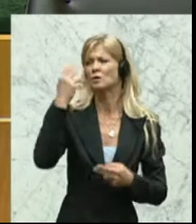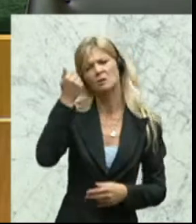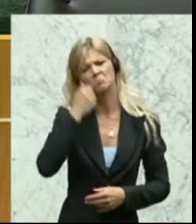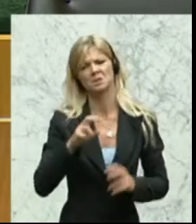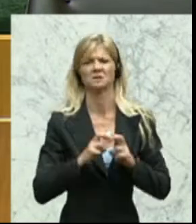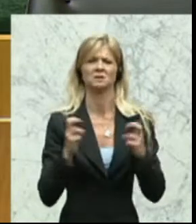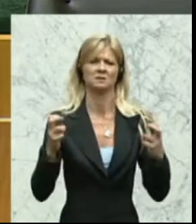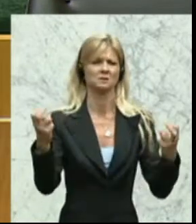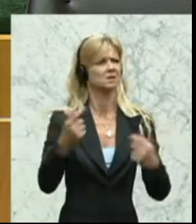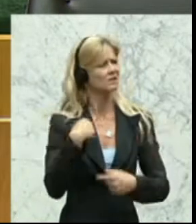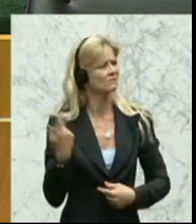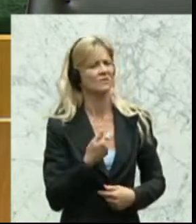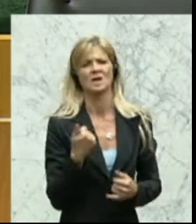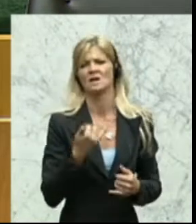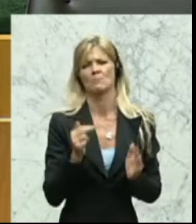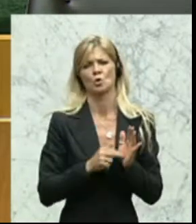in einem Abstimmungsvorgang.